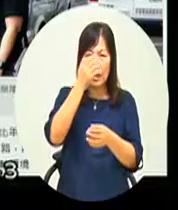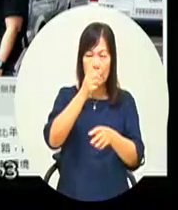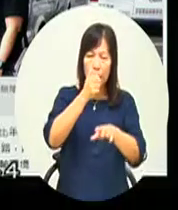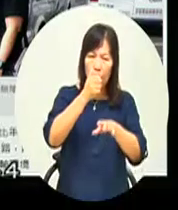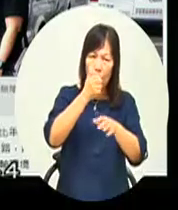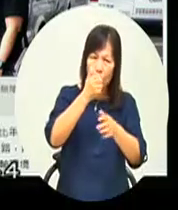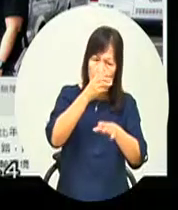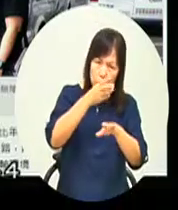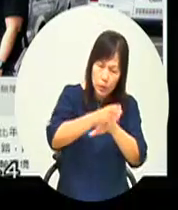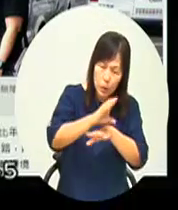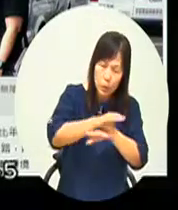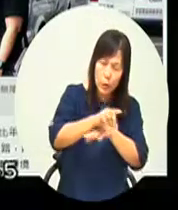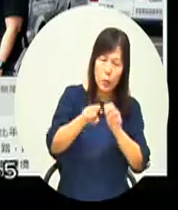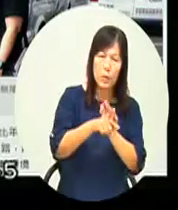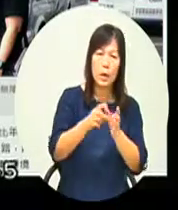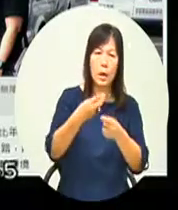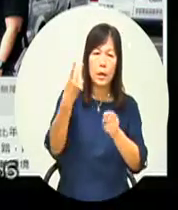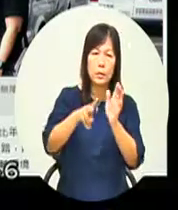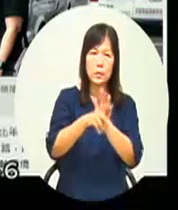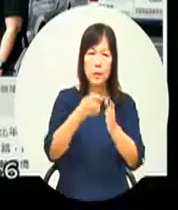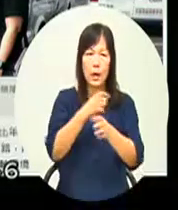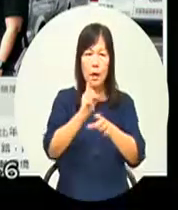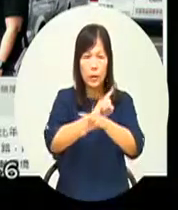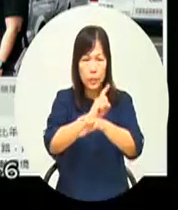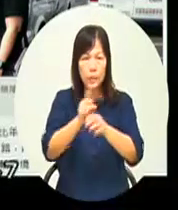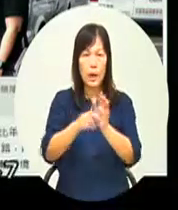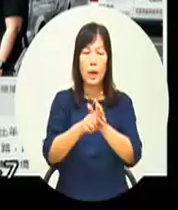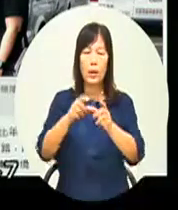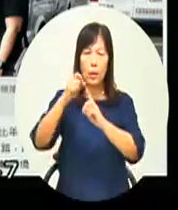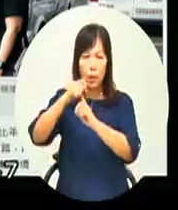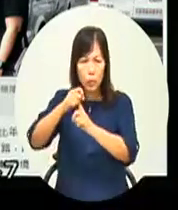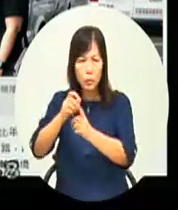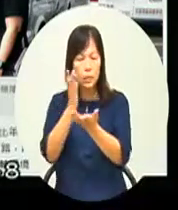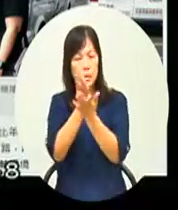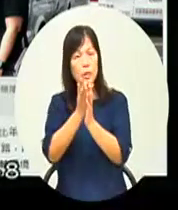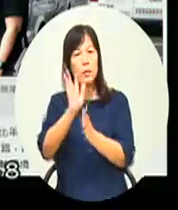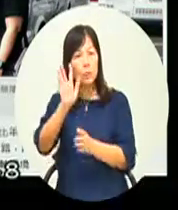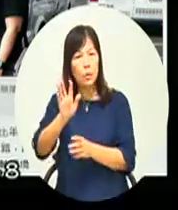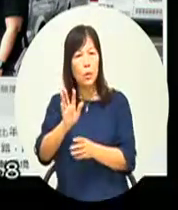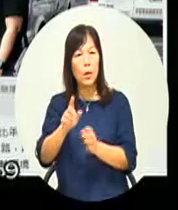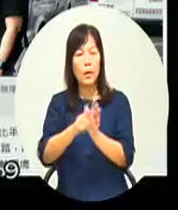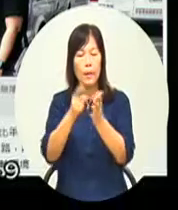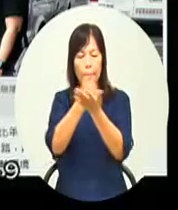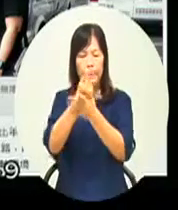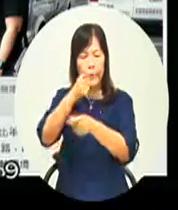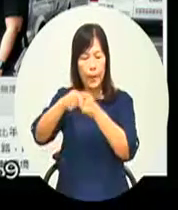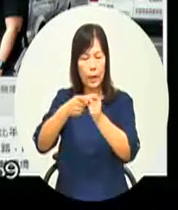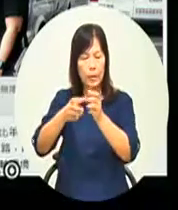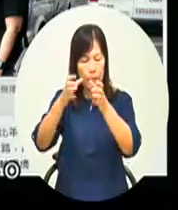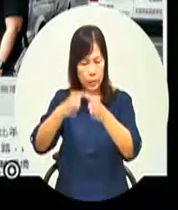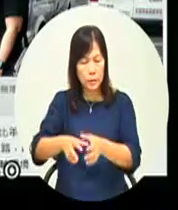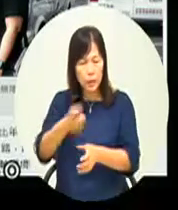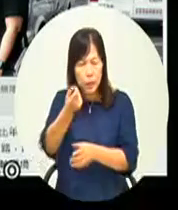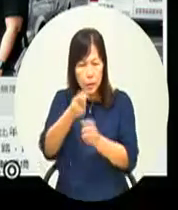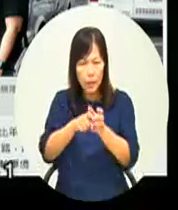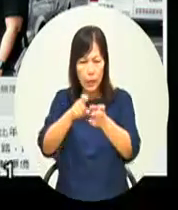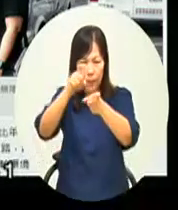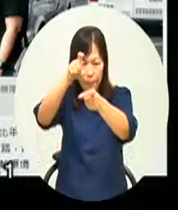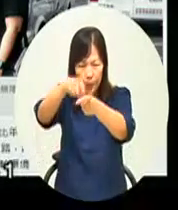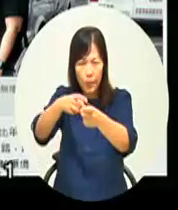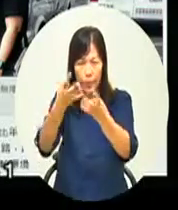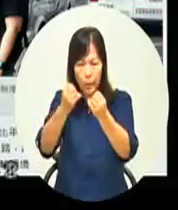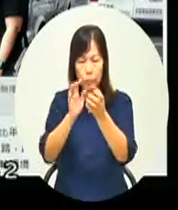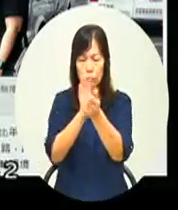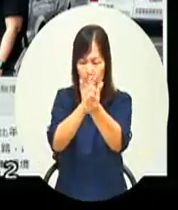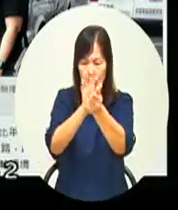括富康巴士、无障碍小黄、滴滴班公车跟无障碍公车，然后我们每一年都会设一些目标值去做推广、